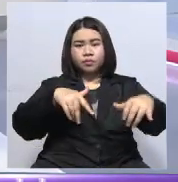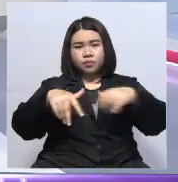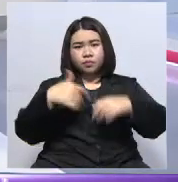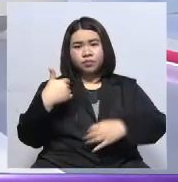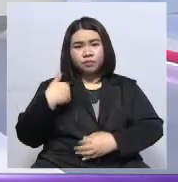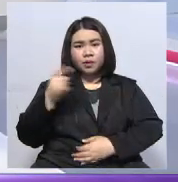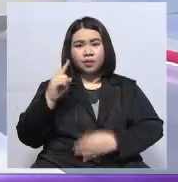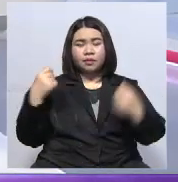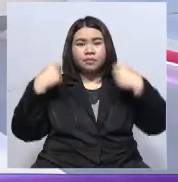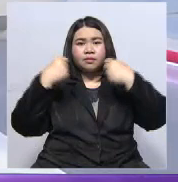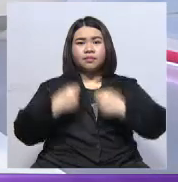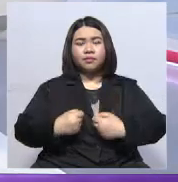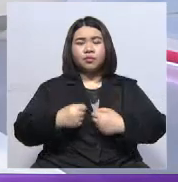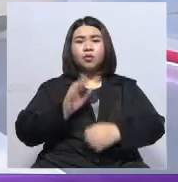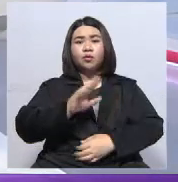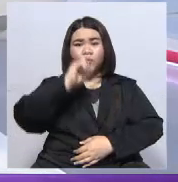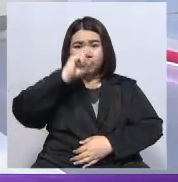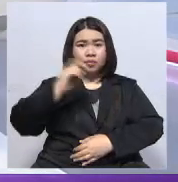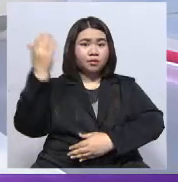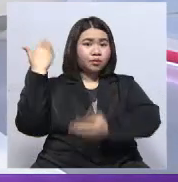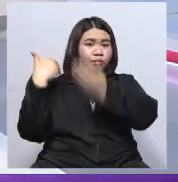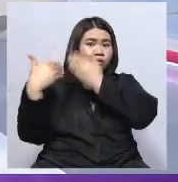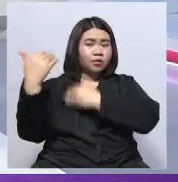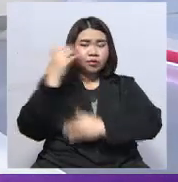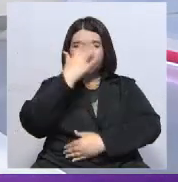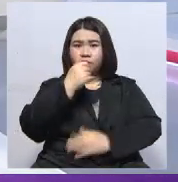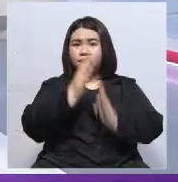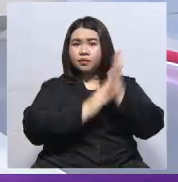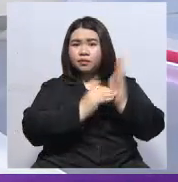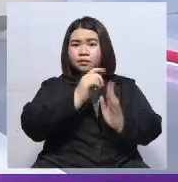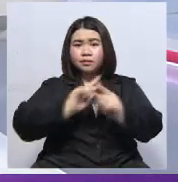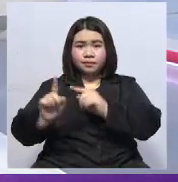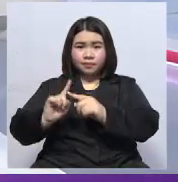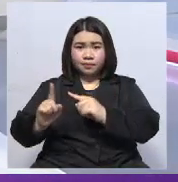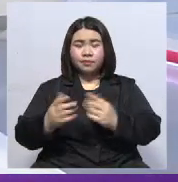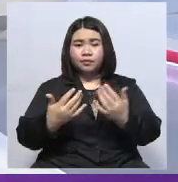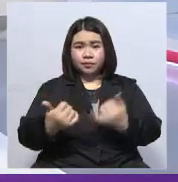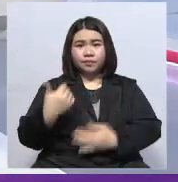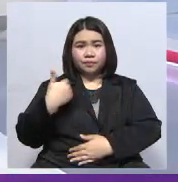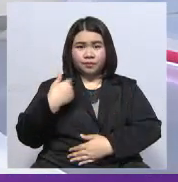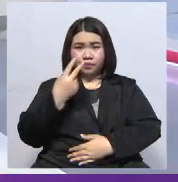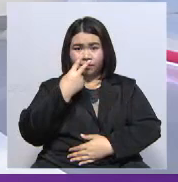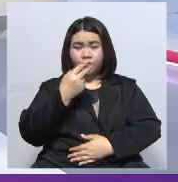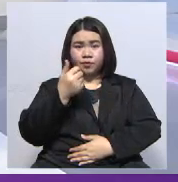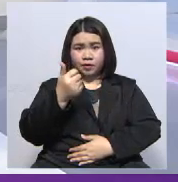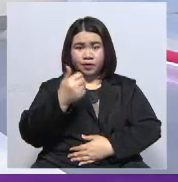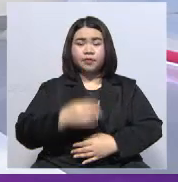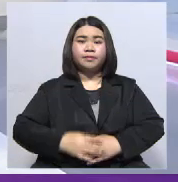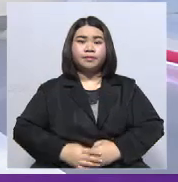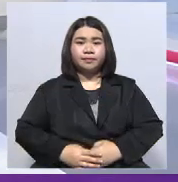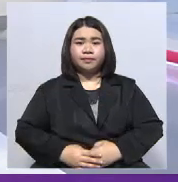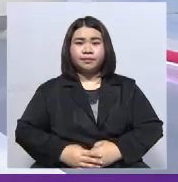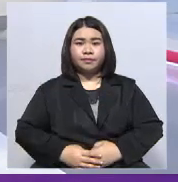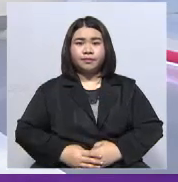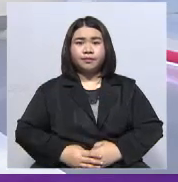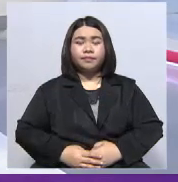เนี่ยต่างพากันแต่งกายด้วยชุดผ้าไทยย้อนยุคสวยงามหลากสีสันเลยทีเดียวค่ะติดตามบรรยากาศได้กับคุณพัทราพรมาลโส